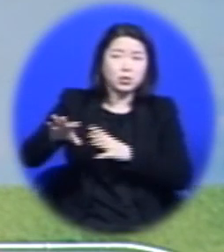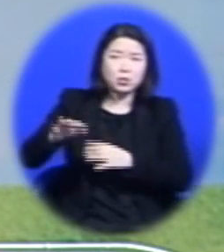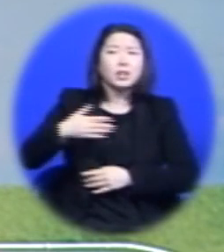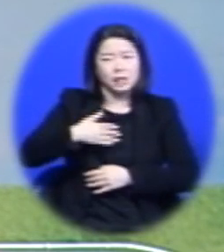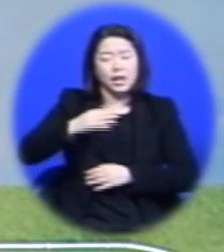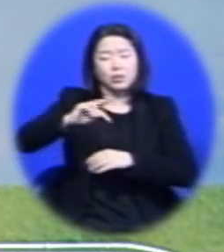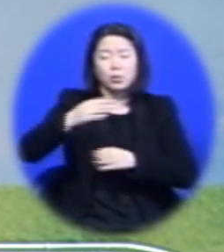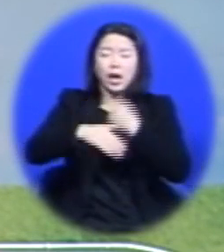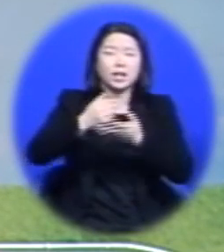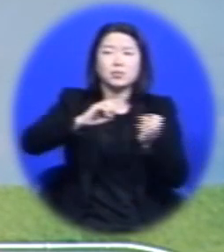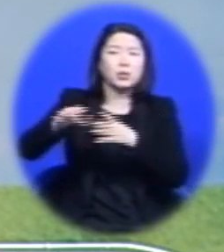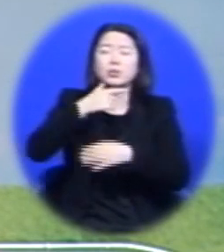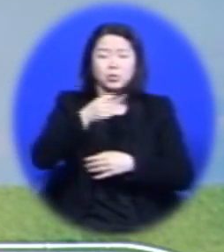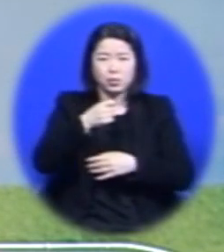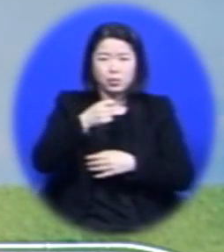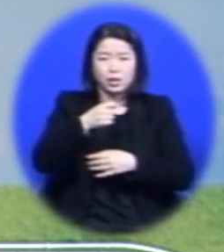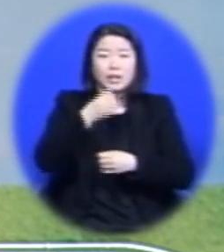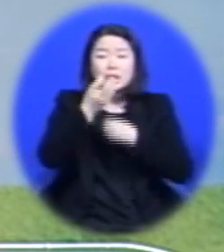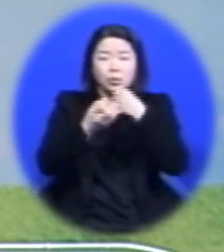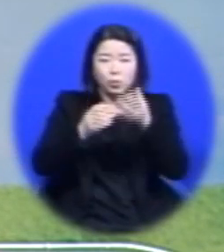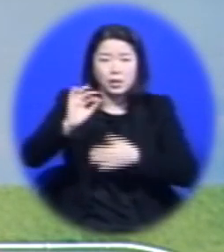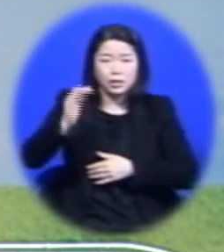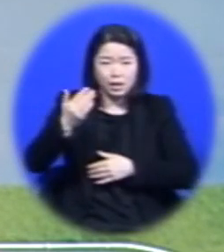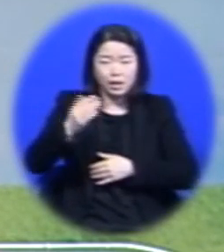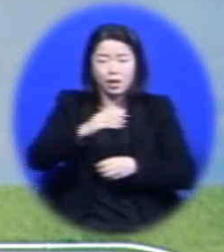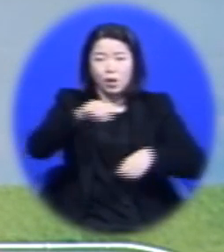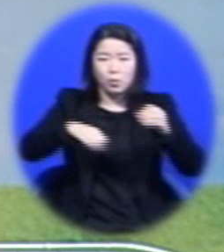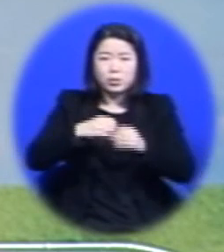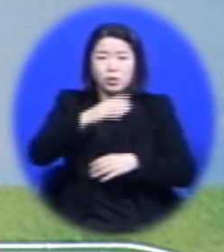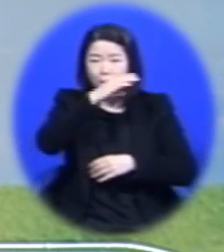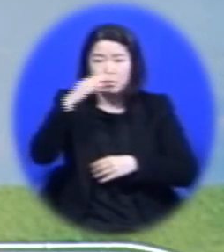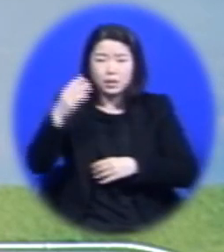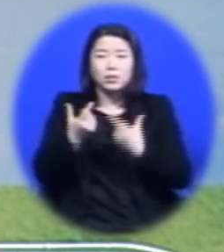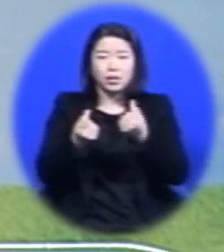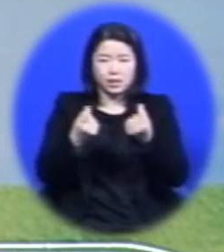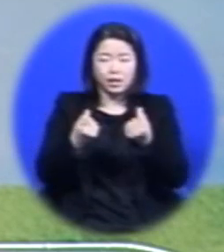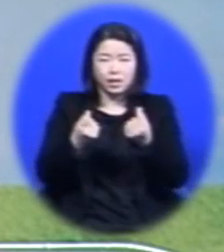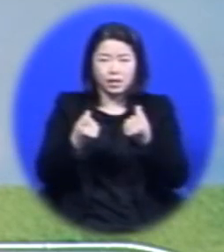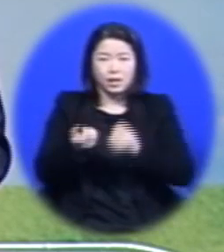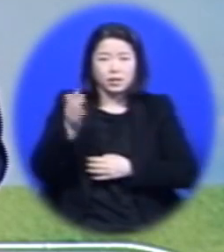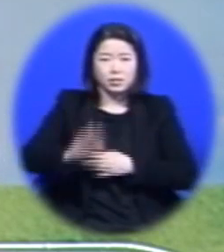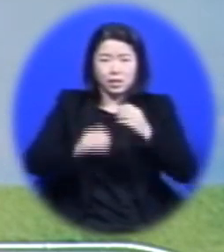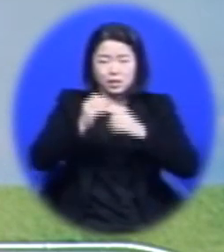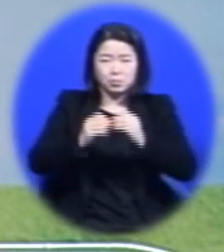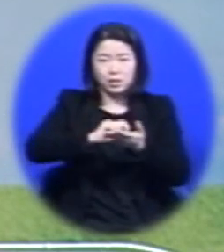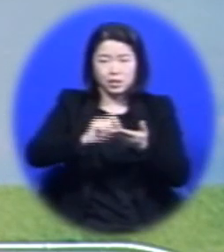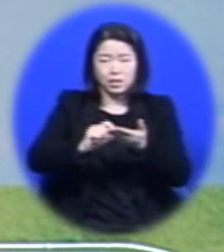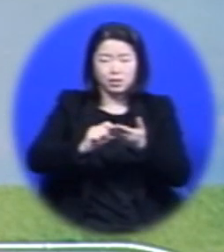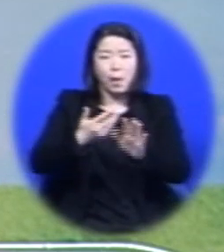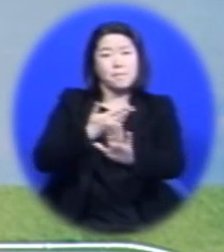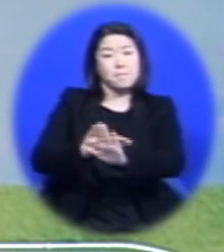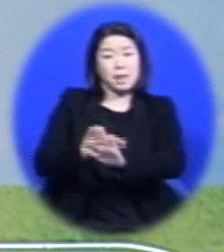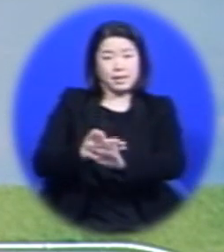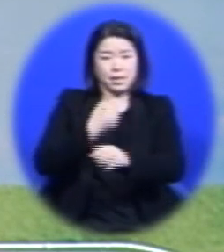거에요 이렇게 나와야 오히려 정상일 것 같은데 시편 기자는 정 반대의 고백을